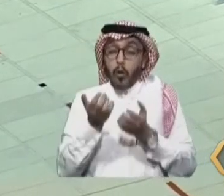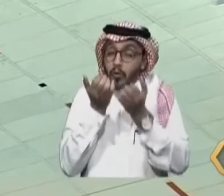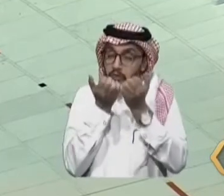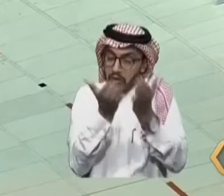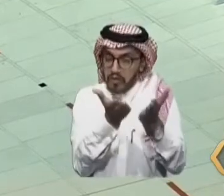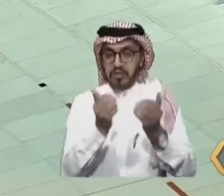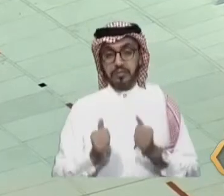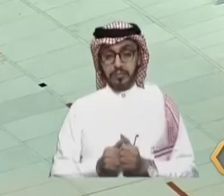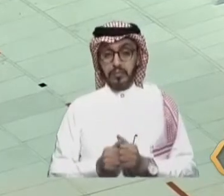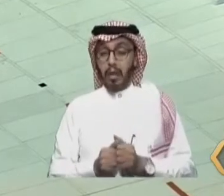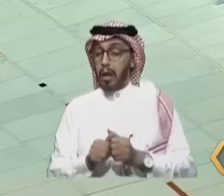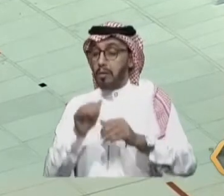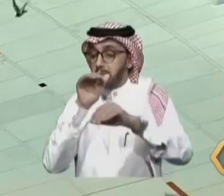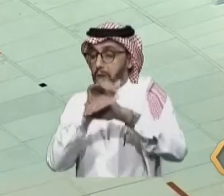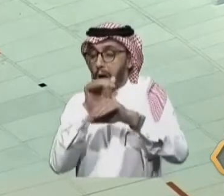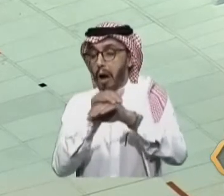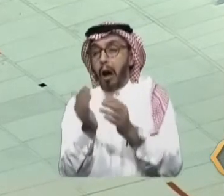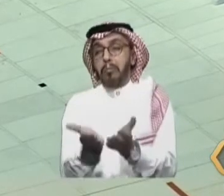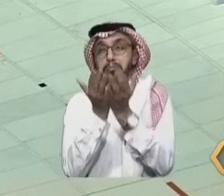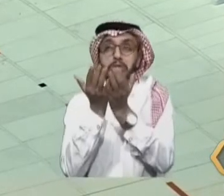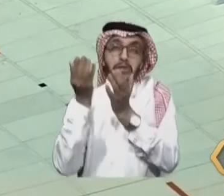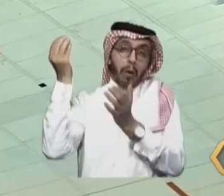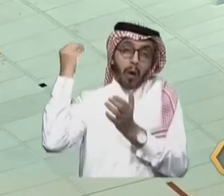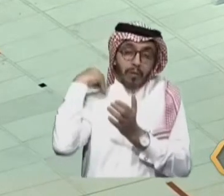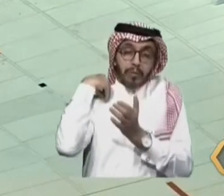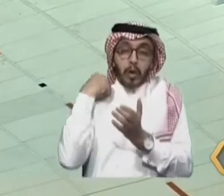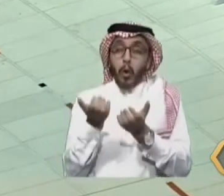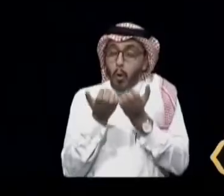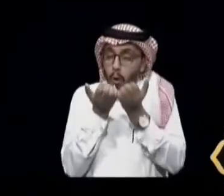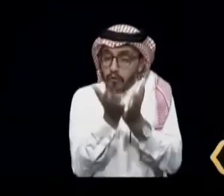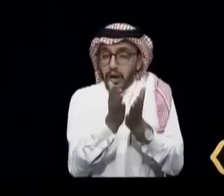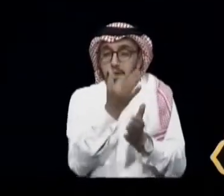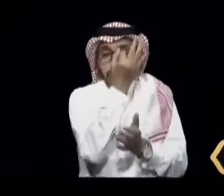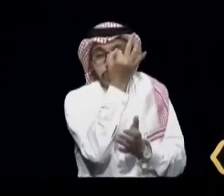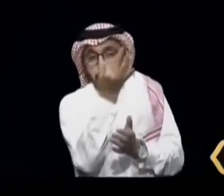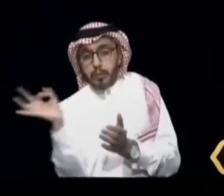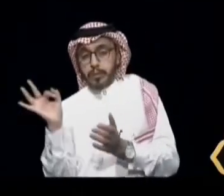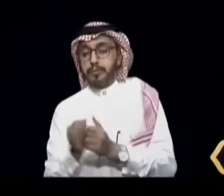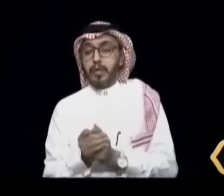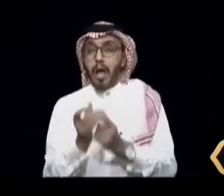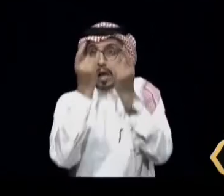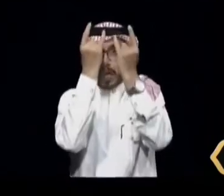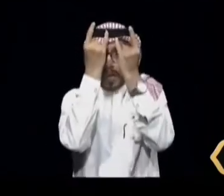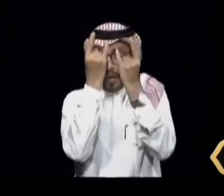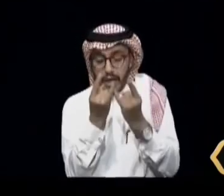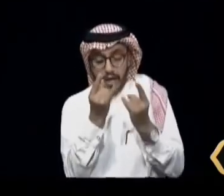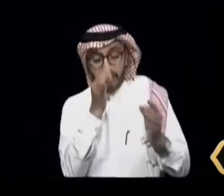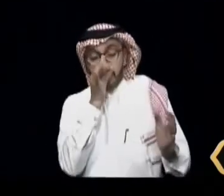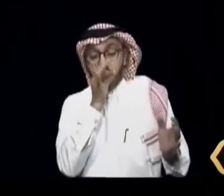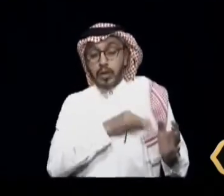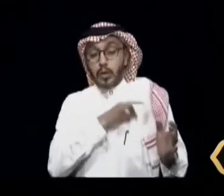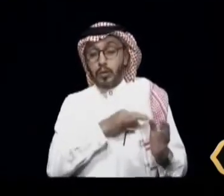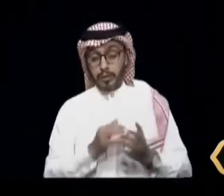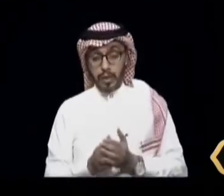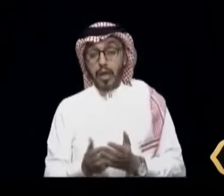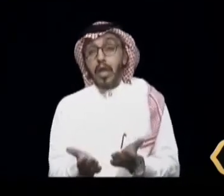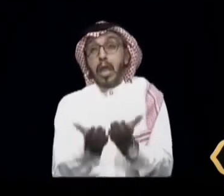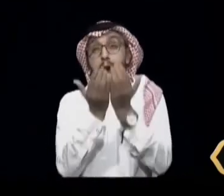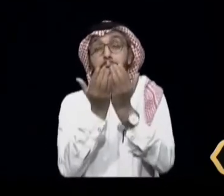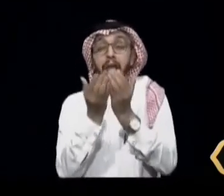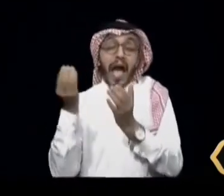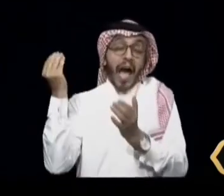خير، وأجزل لهم المثوبة، ووفق الجميع إلى كمال الانتفاع به ليعظم